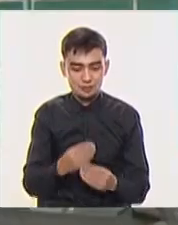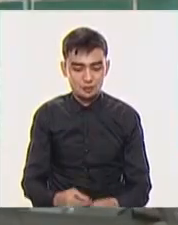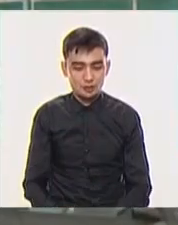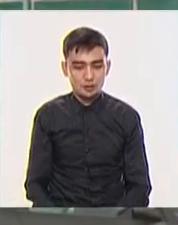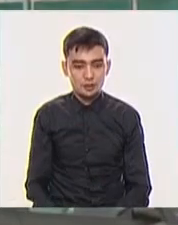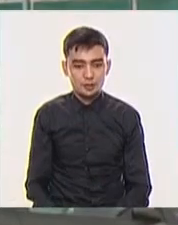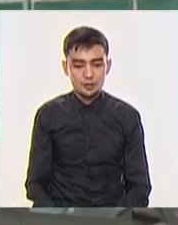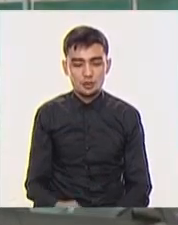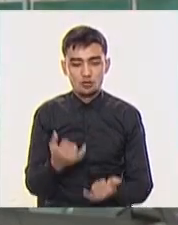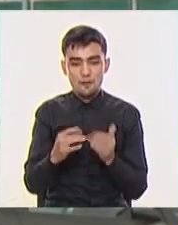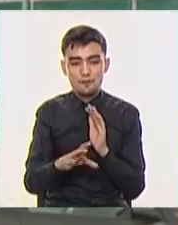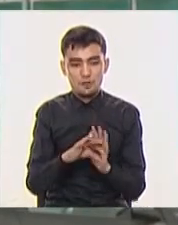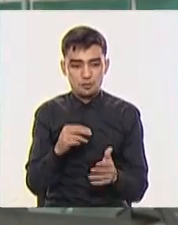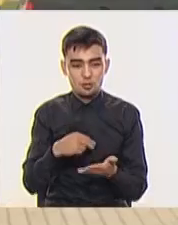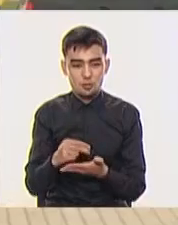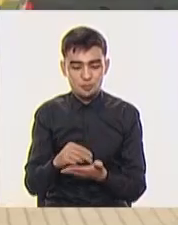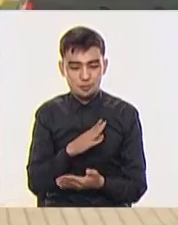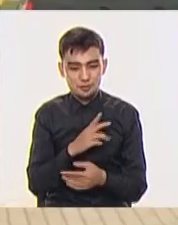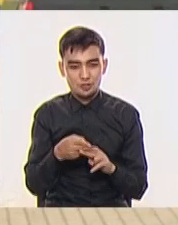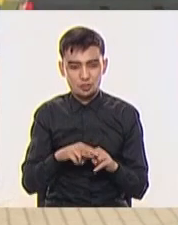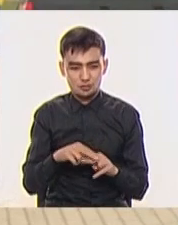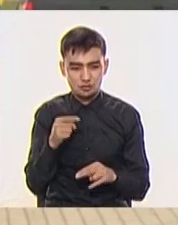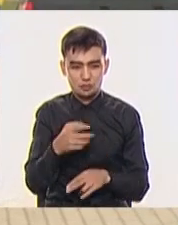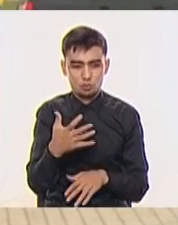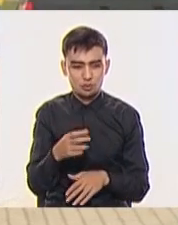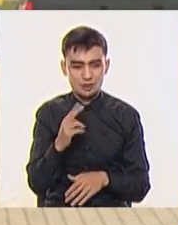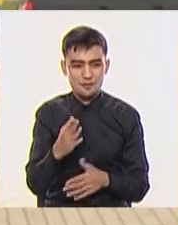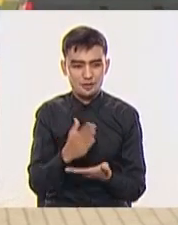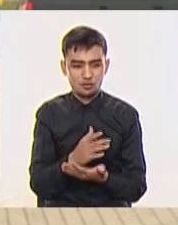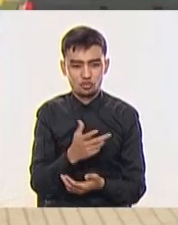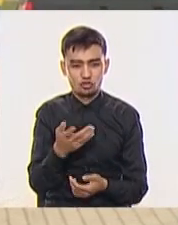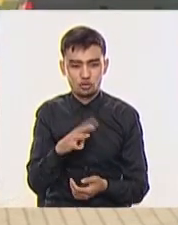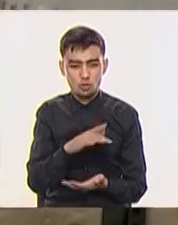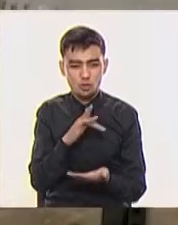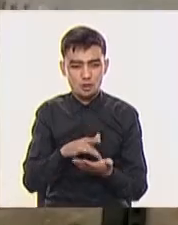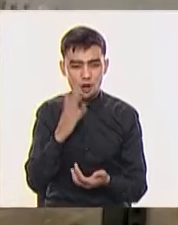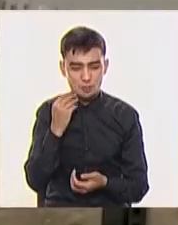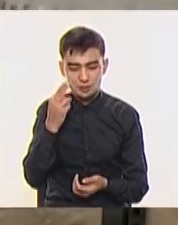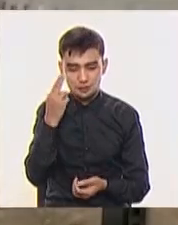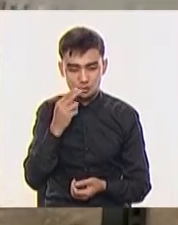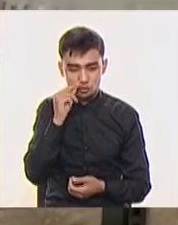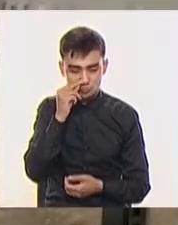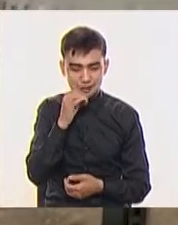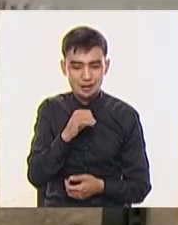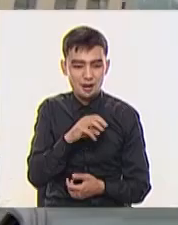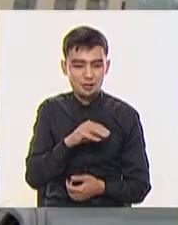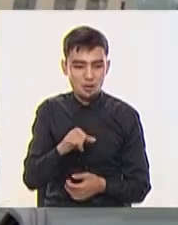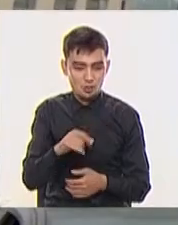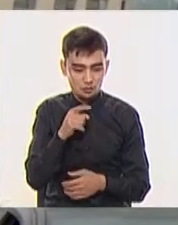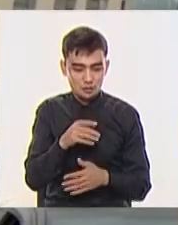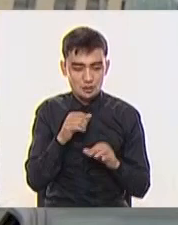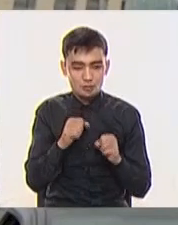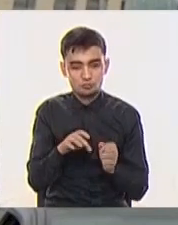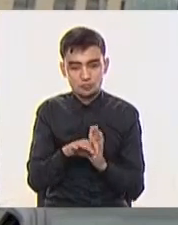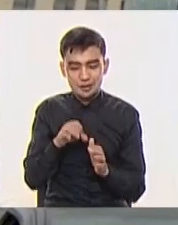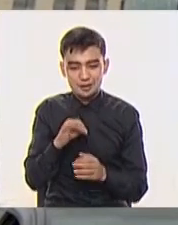Сейчас на выбор покупателям представлены более 1500 квартир в 4 городах – Нур-Султане, Алматы, Шымкенте и Атырау. Все, что нужно